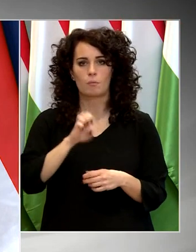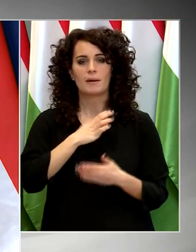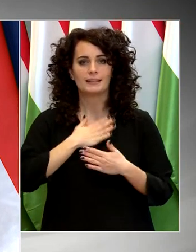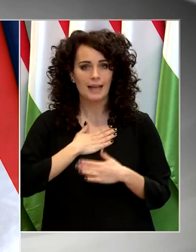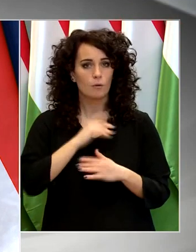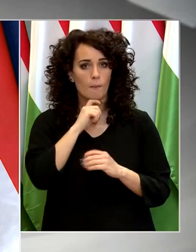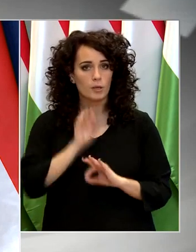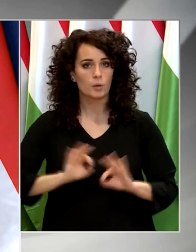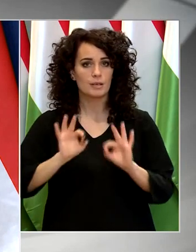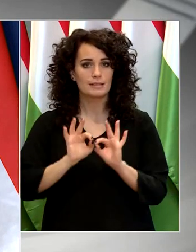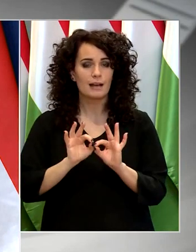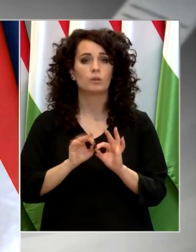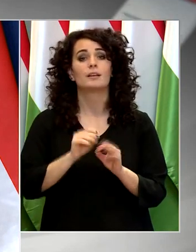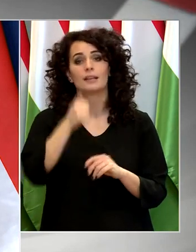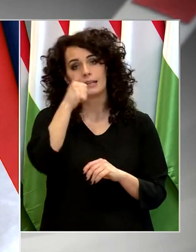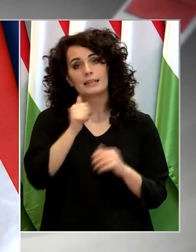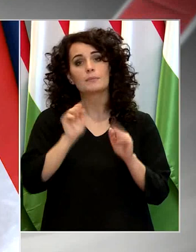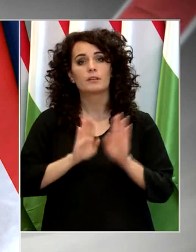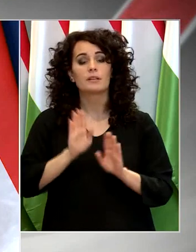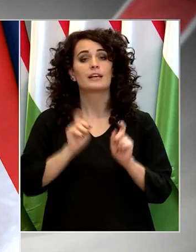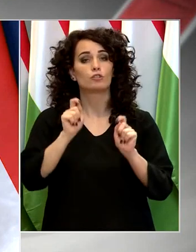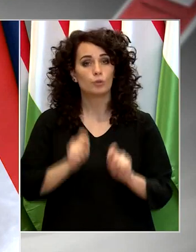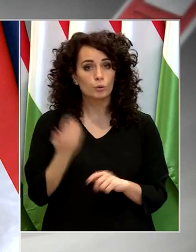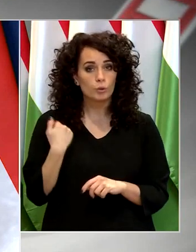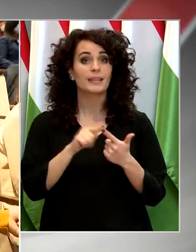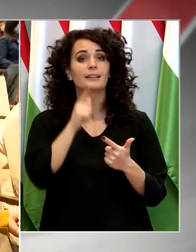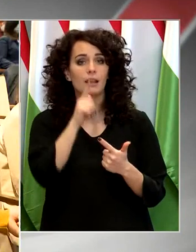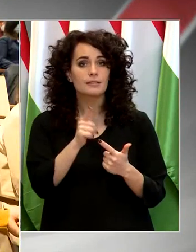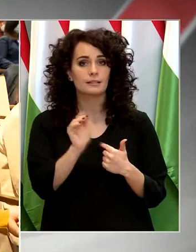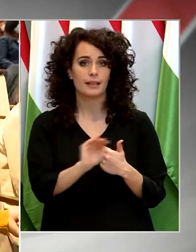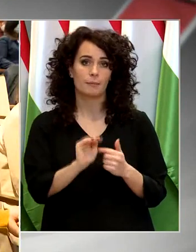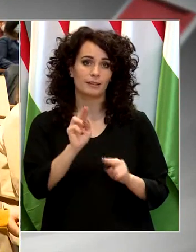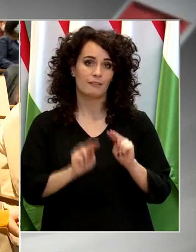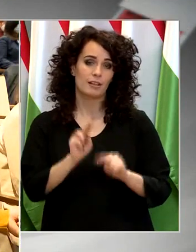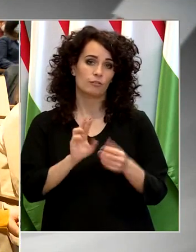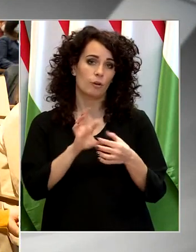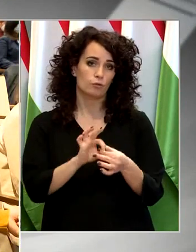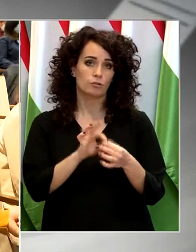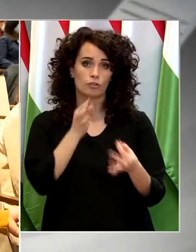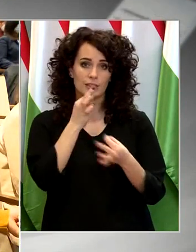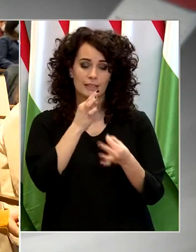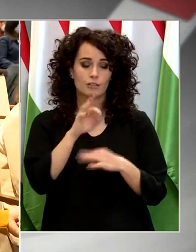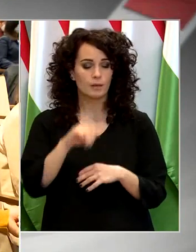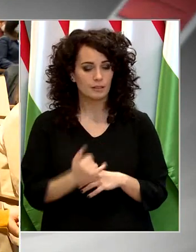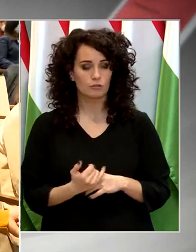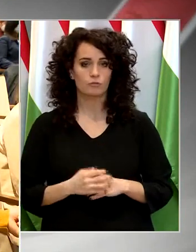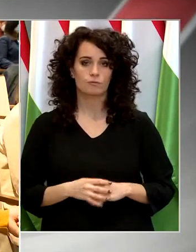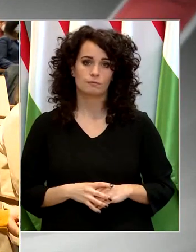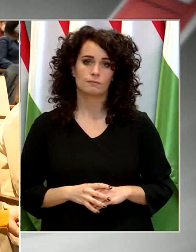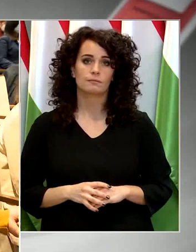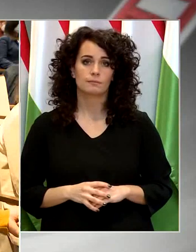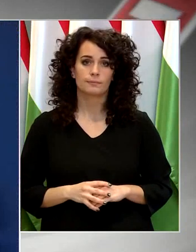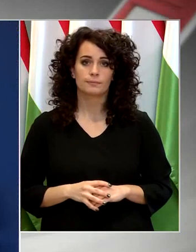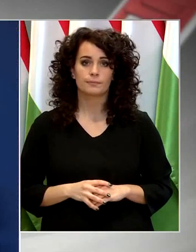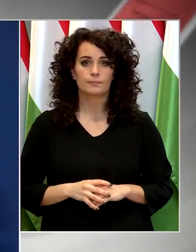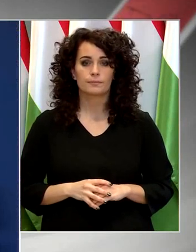nálunk Magyarországon népszavazás döntött, illetve dönt majd. Az energiaválsággal kapcsolatban a kormányfő